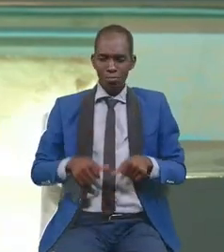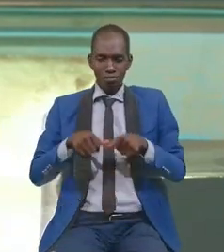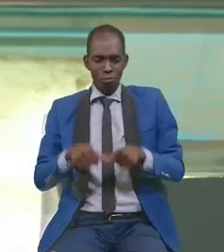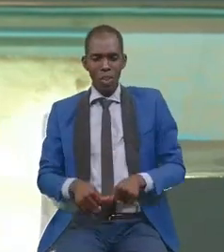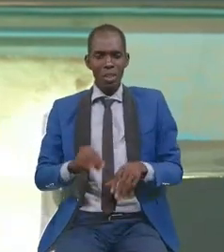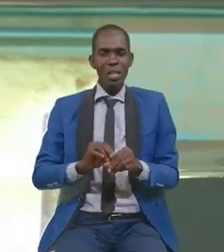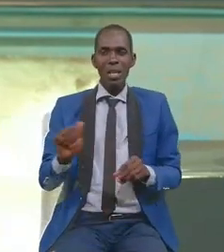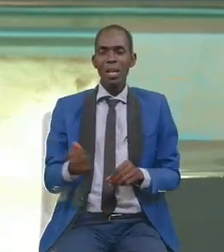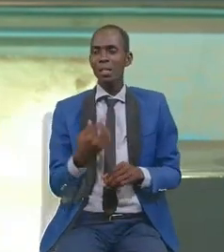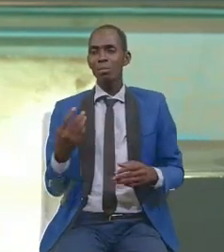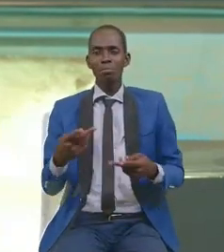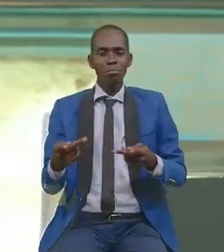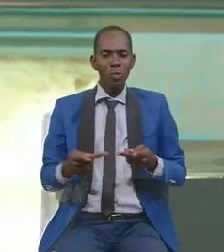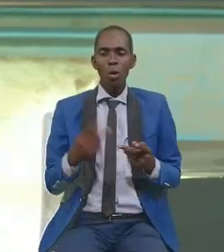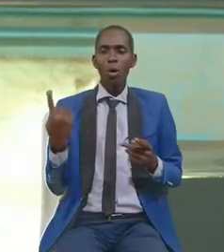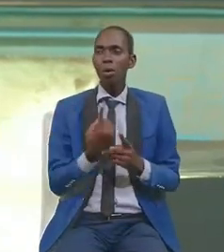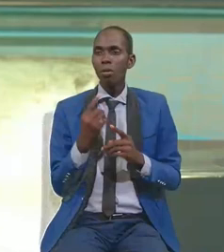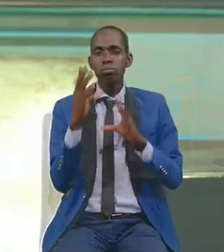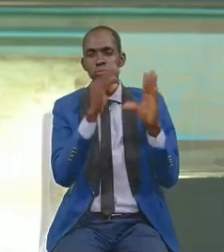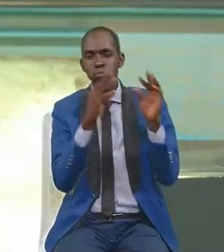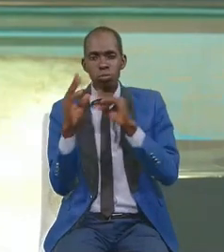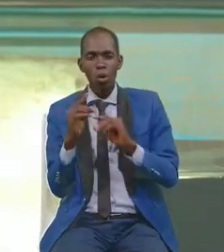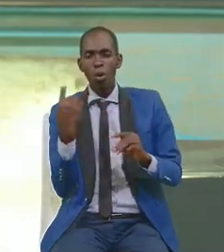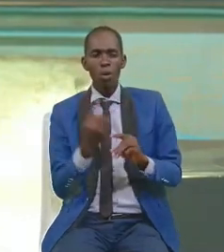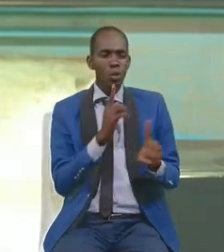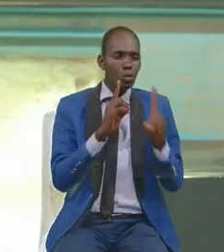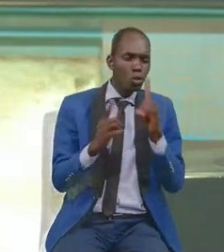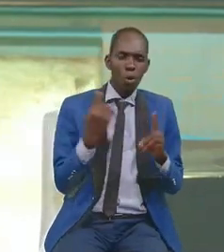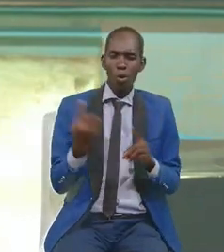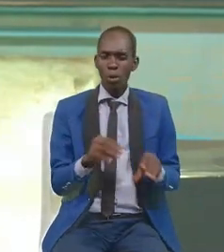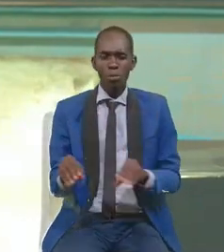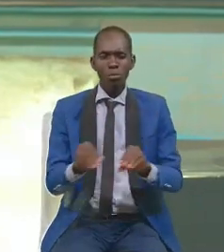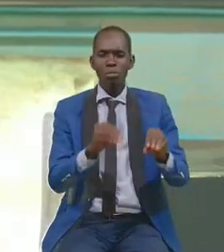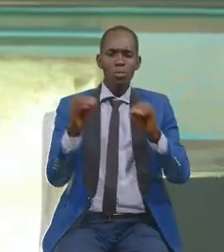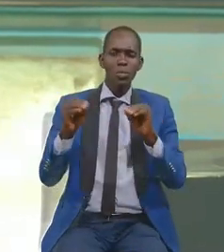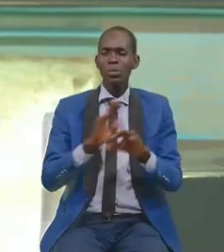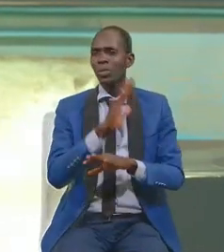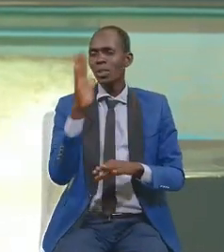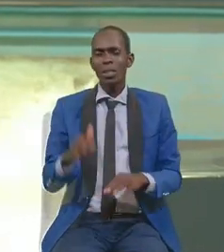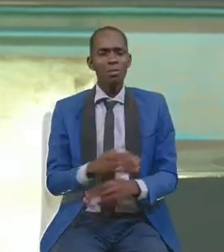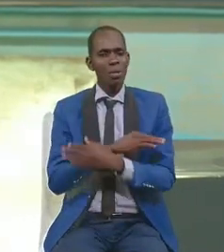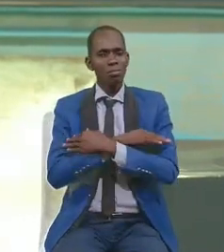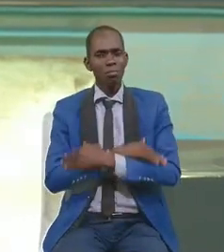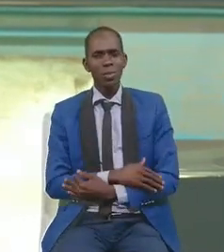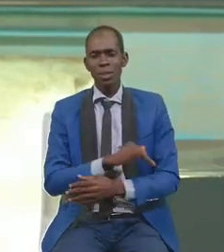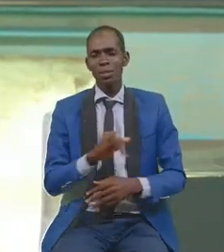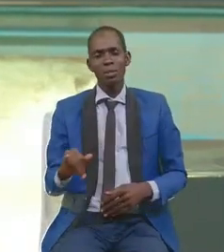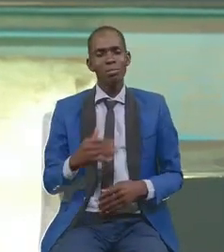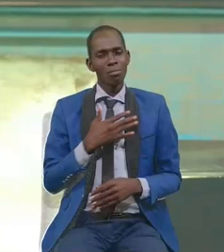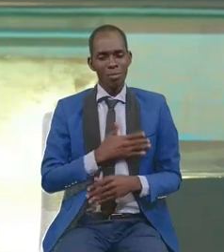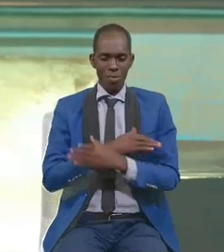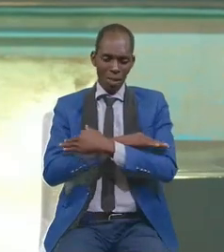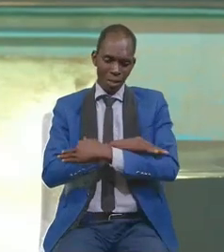part. Chaque fois, c'est toi qui parles. Chaque fois, c'est toi qui pousses. Chaque fois, c'est toi qui vas, qui va